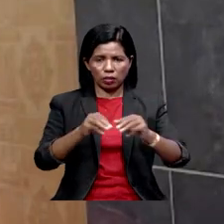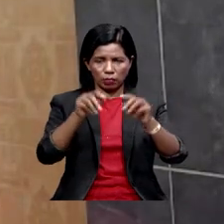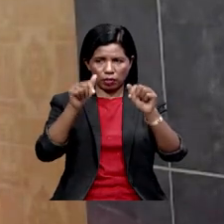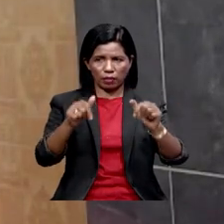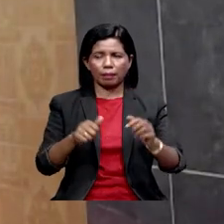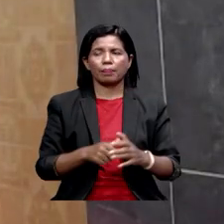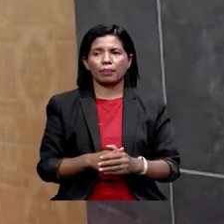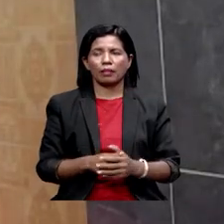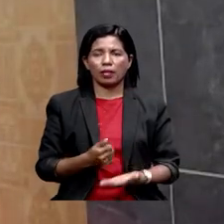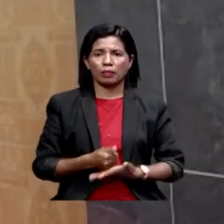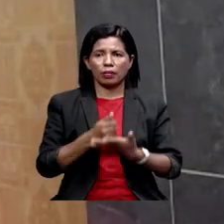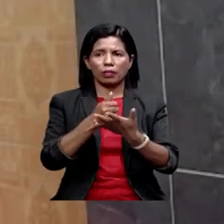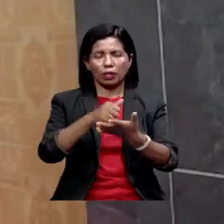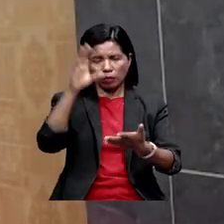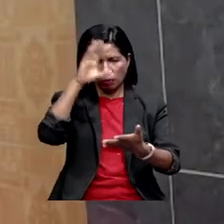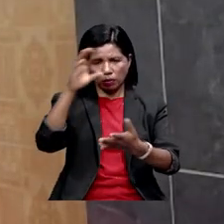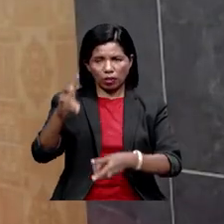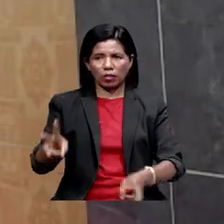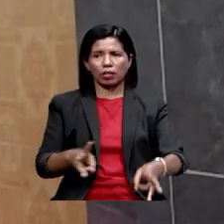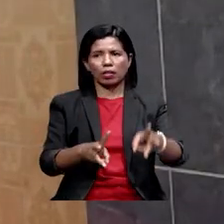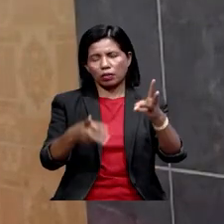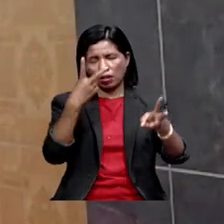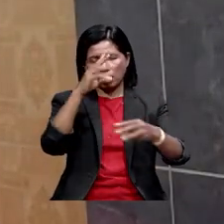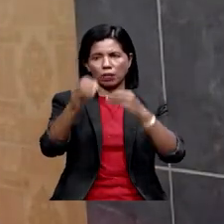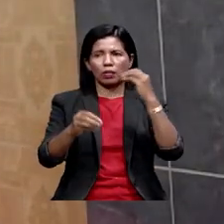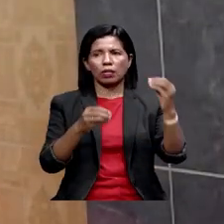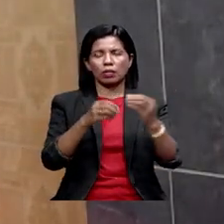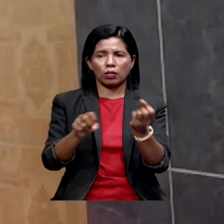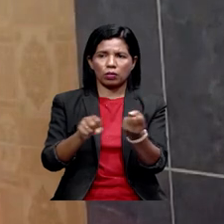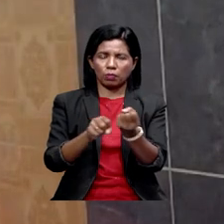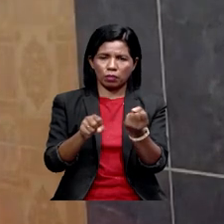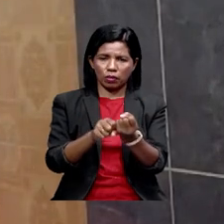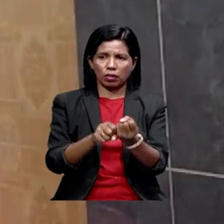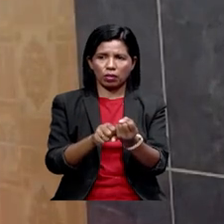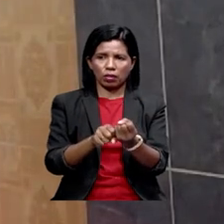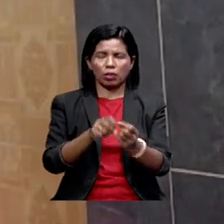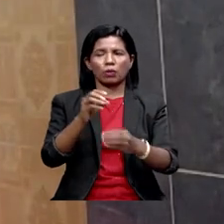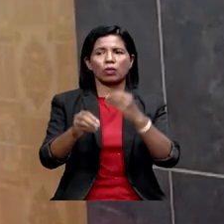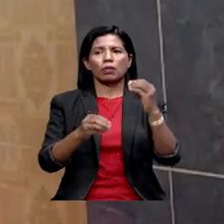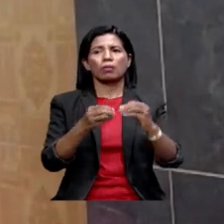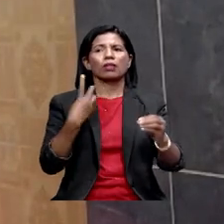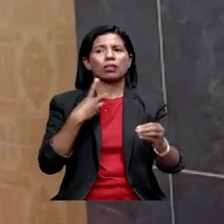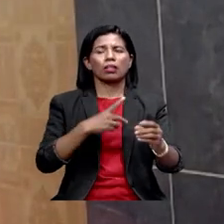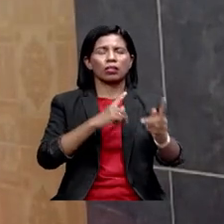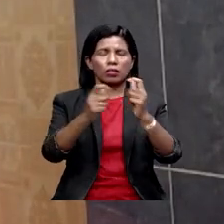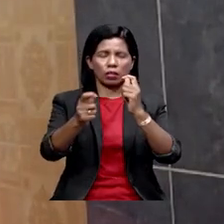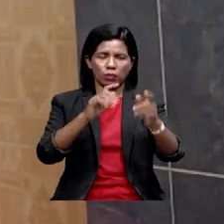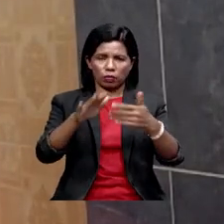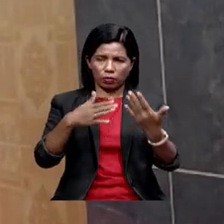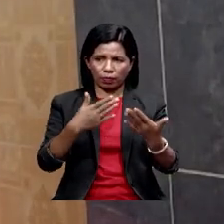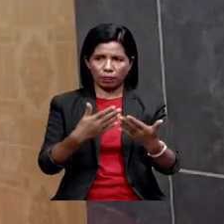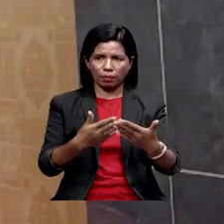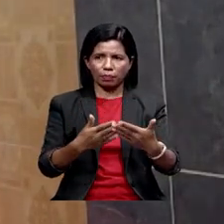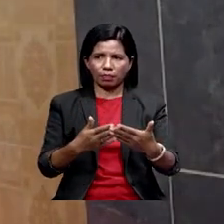Kedemo sekemu natu buka dala nore bele resolve supporta di dan kona bai tani transporti sana bema